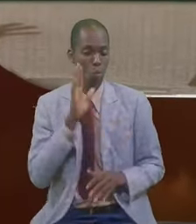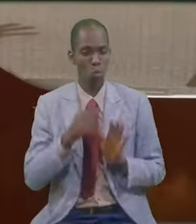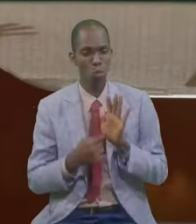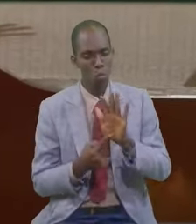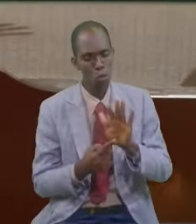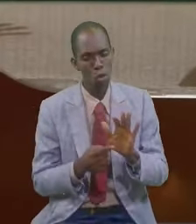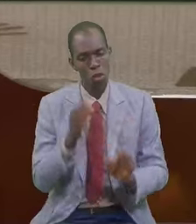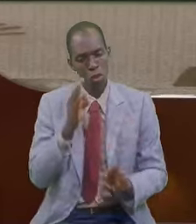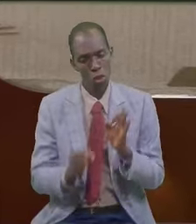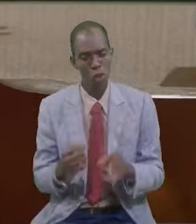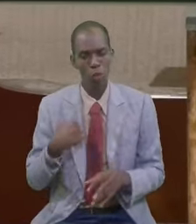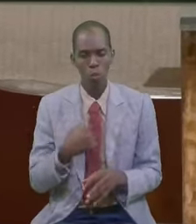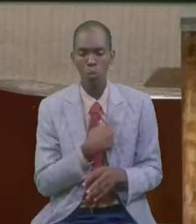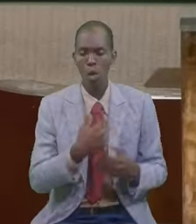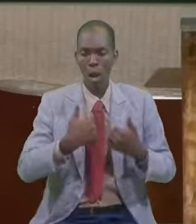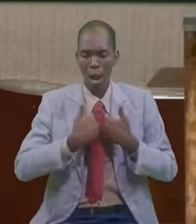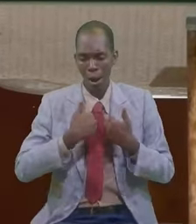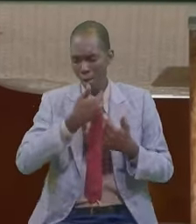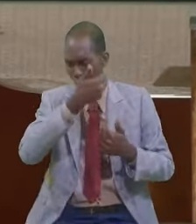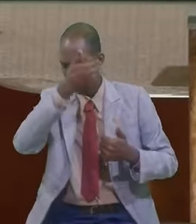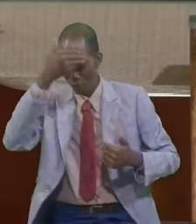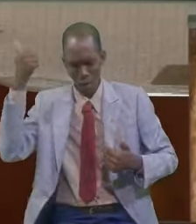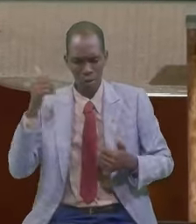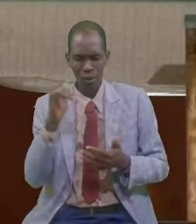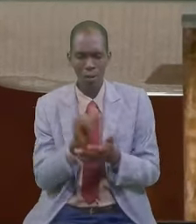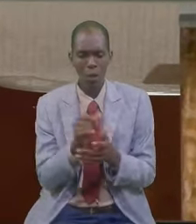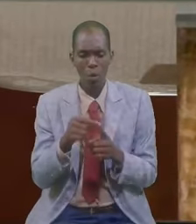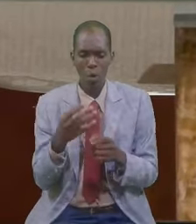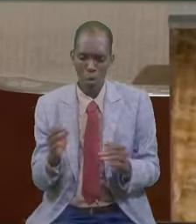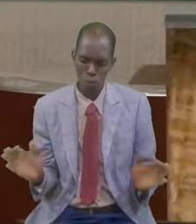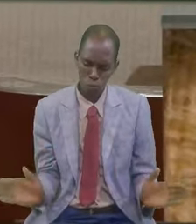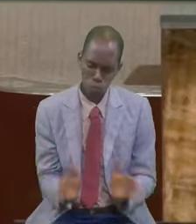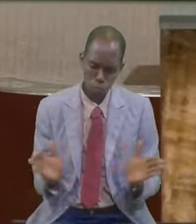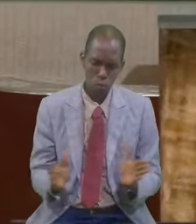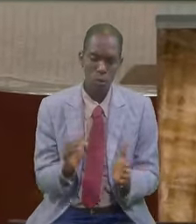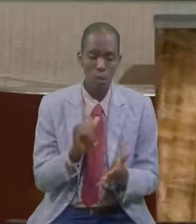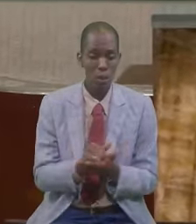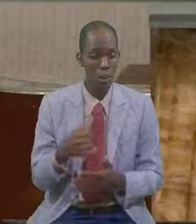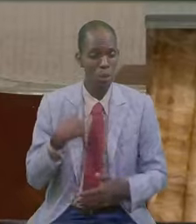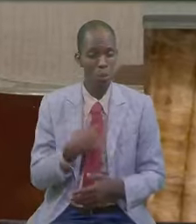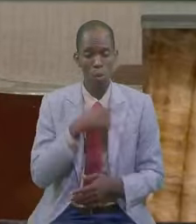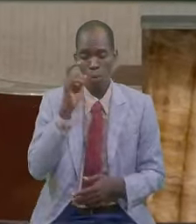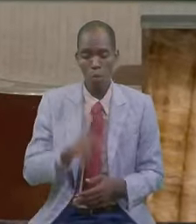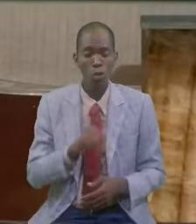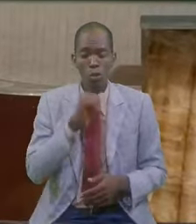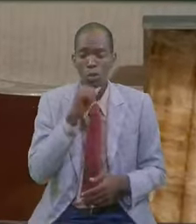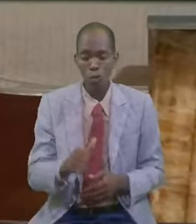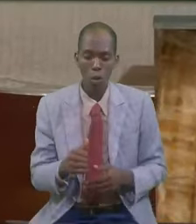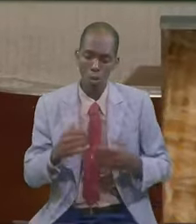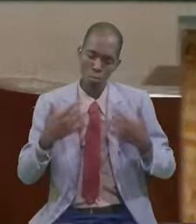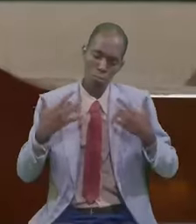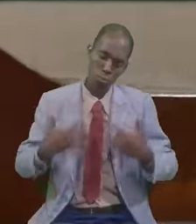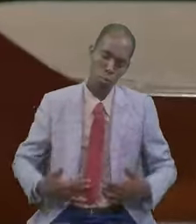oublions cette exhortation, que nous ne faiblissons pas lorsque Dieu nous reproche ou